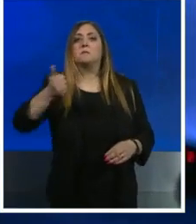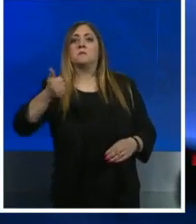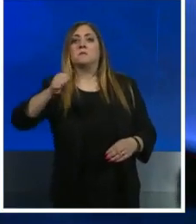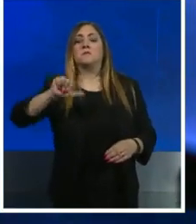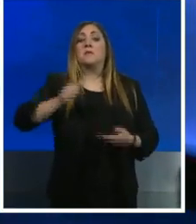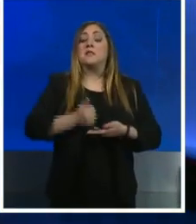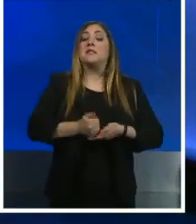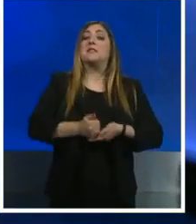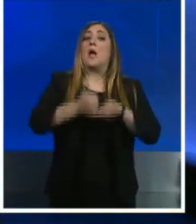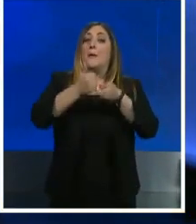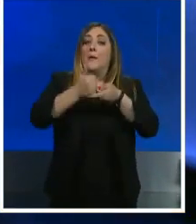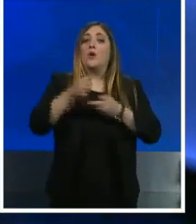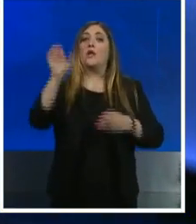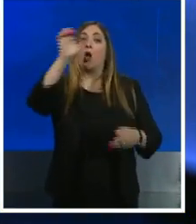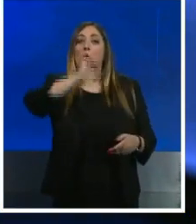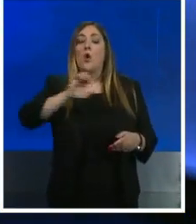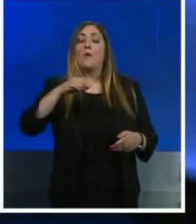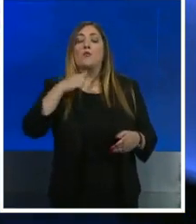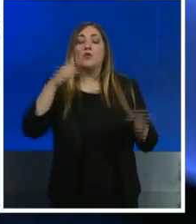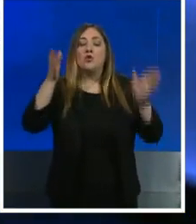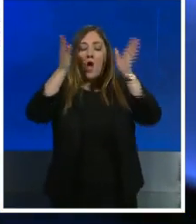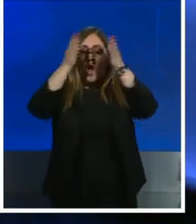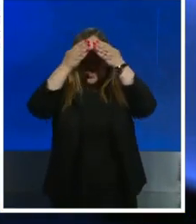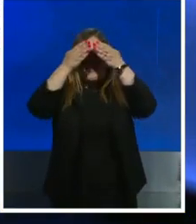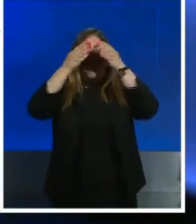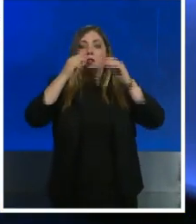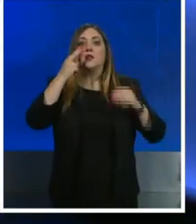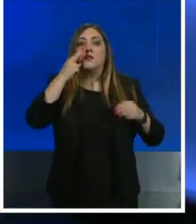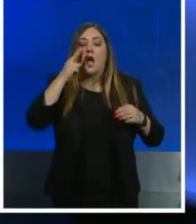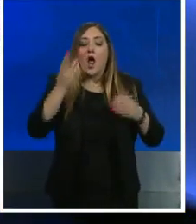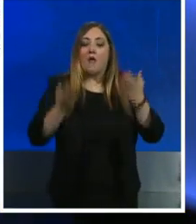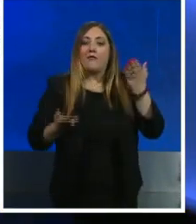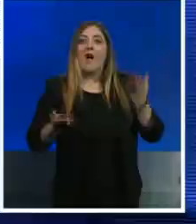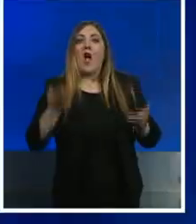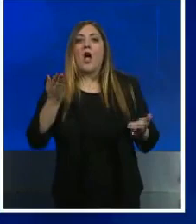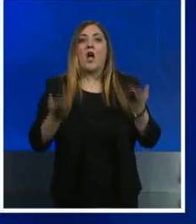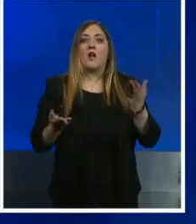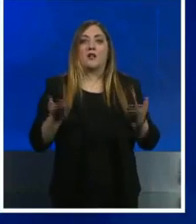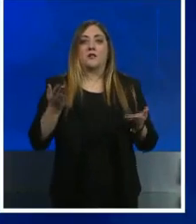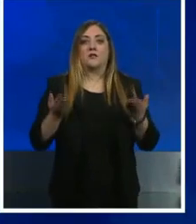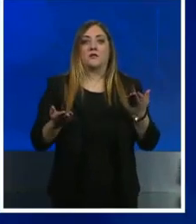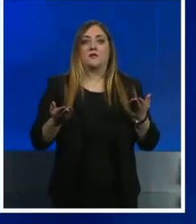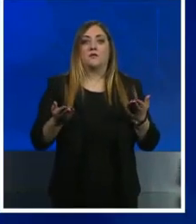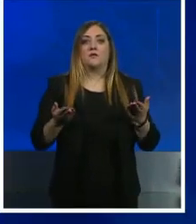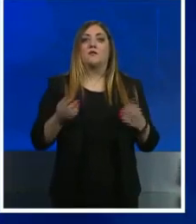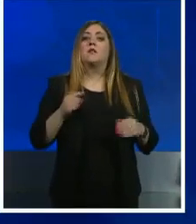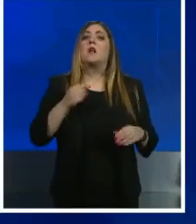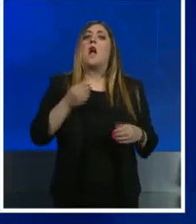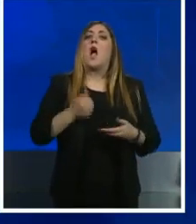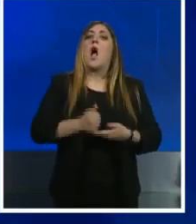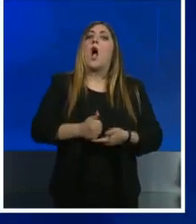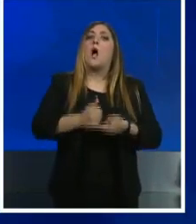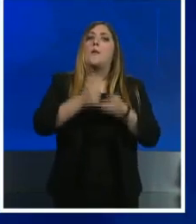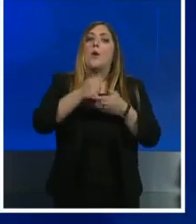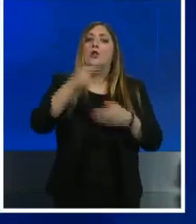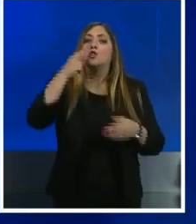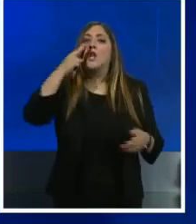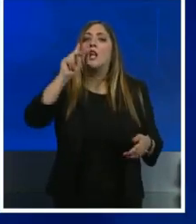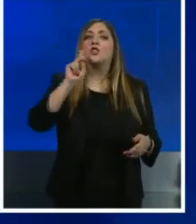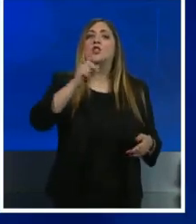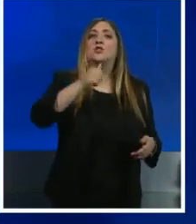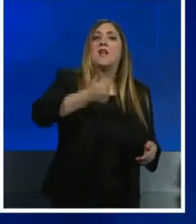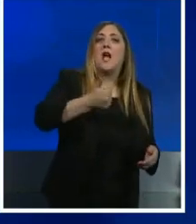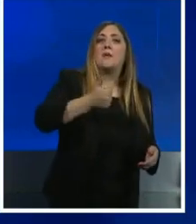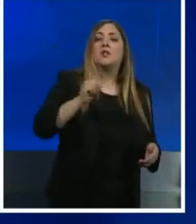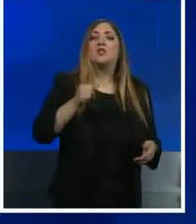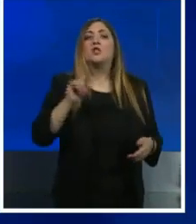mhuwiex appoġġ għami u m'għandu qatt ikun appoġġ għami, iżda jkun għandu jkun appoġġ kritiku li flimkien